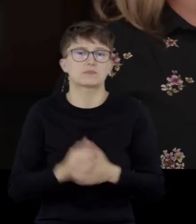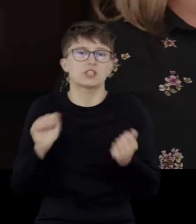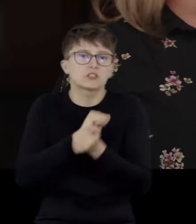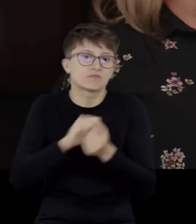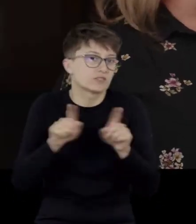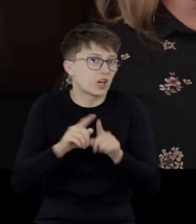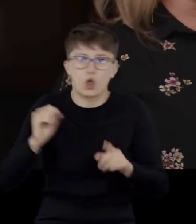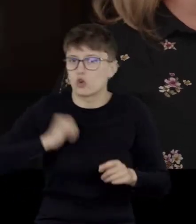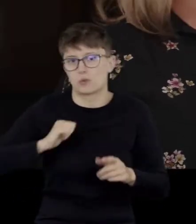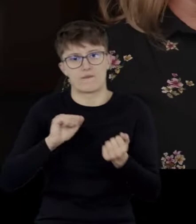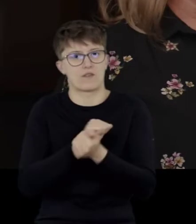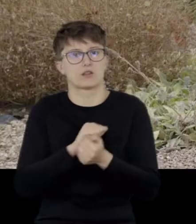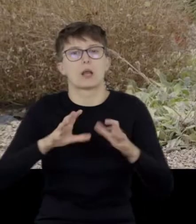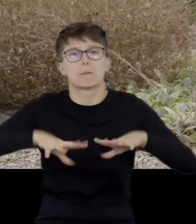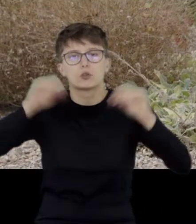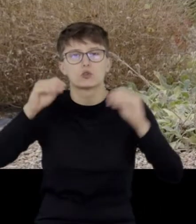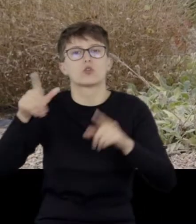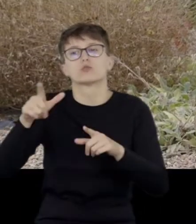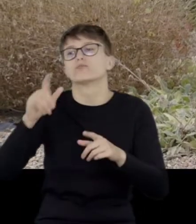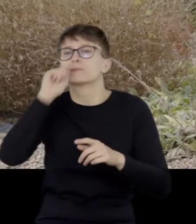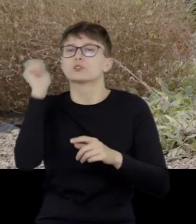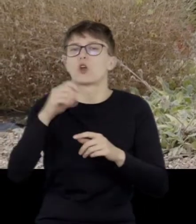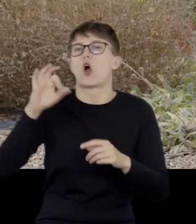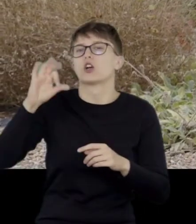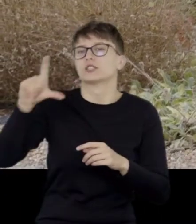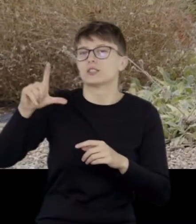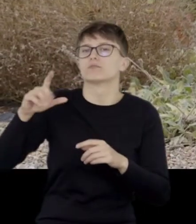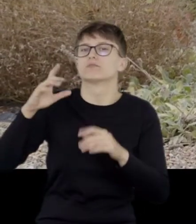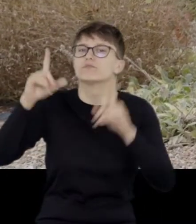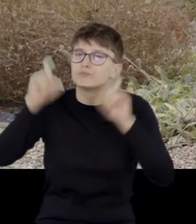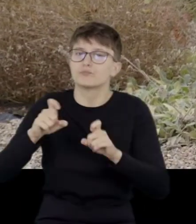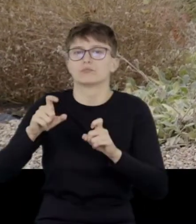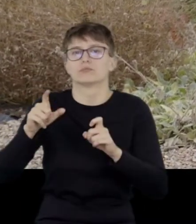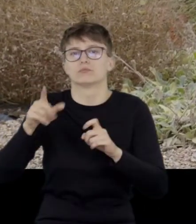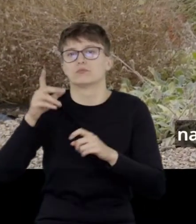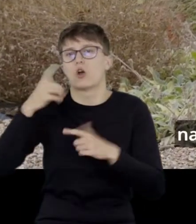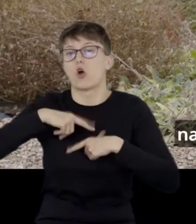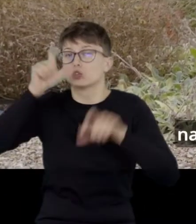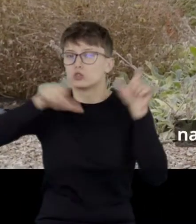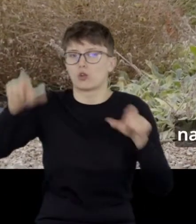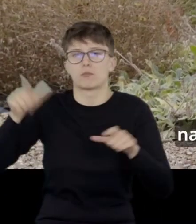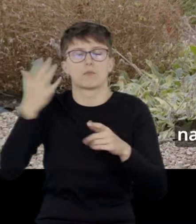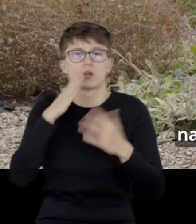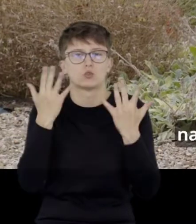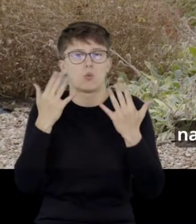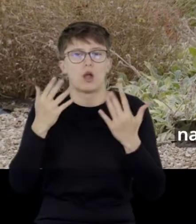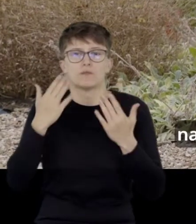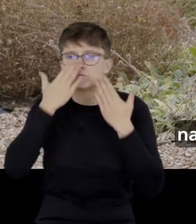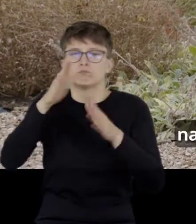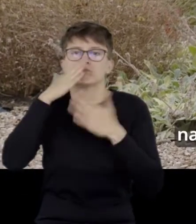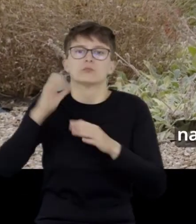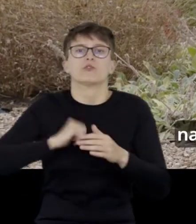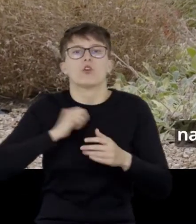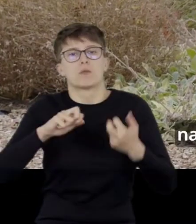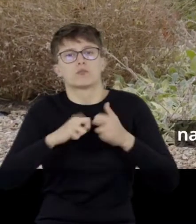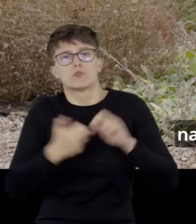rodziny, zaczęli walczyć o siebie. Na początku tej przygody z OSL-em nasi uczestnicy bardzo